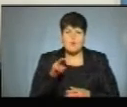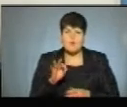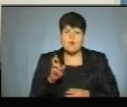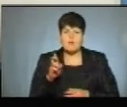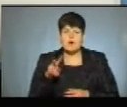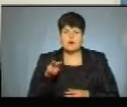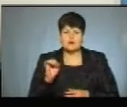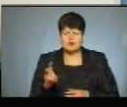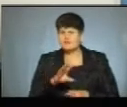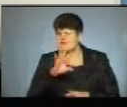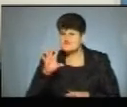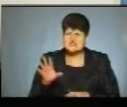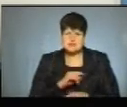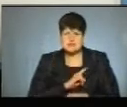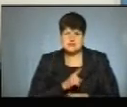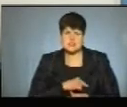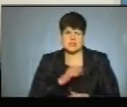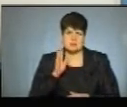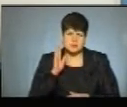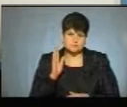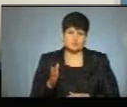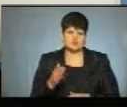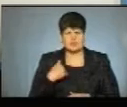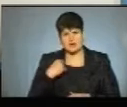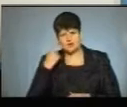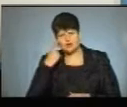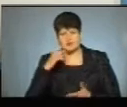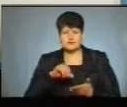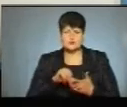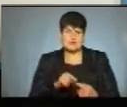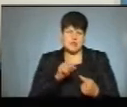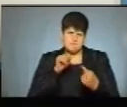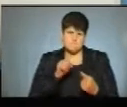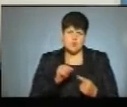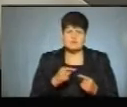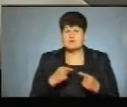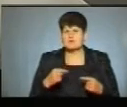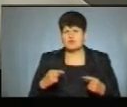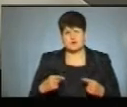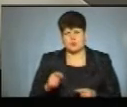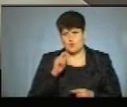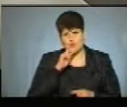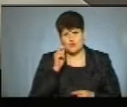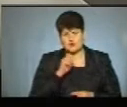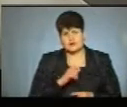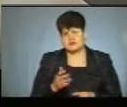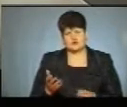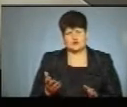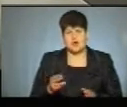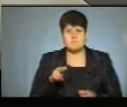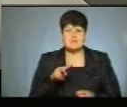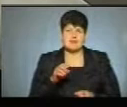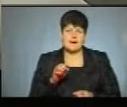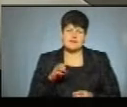вони всіма силами будуть, думаю, виступати проти будь-якого українського, а Пласт, він